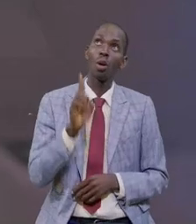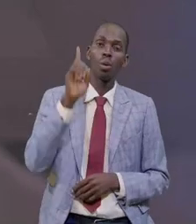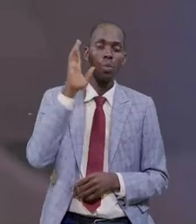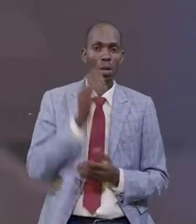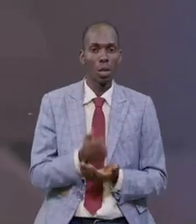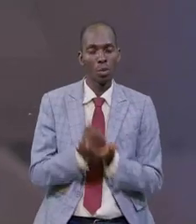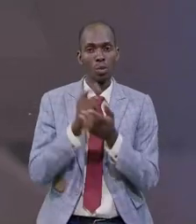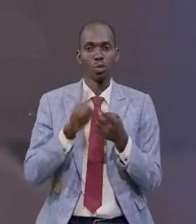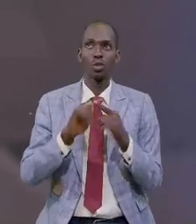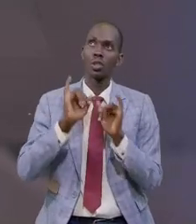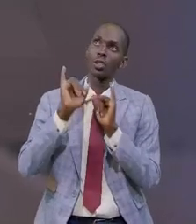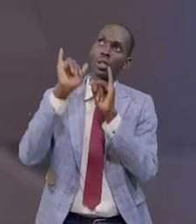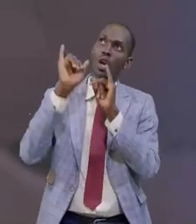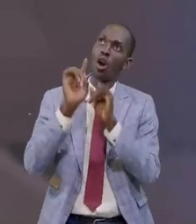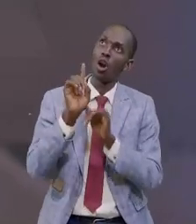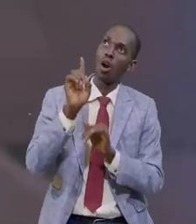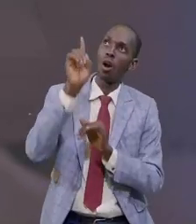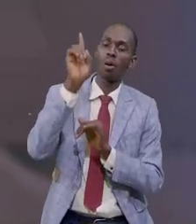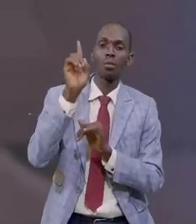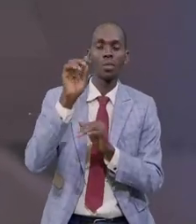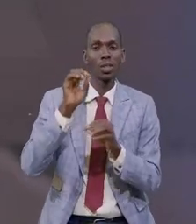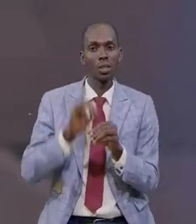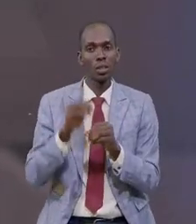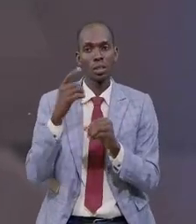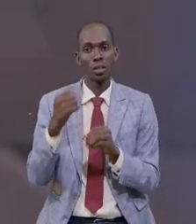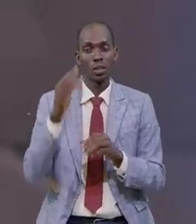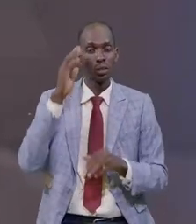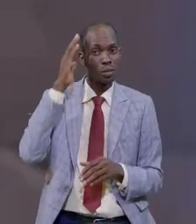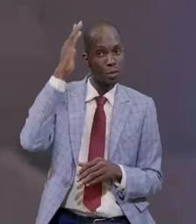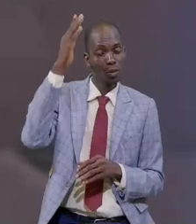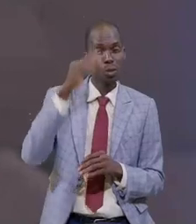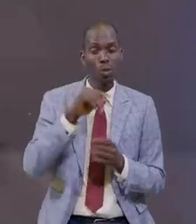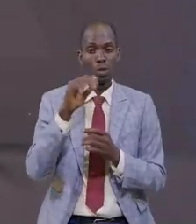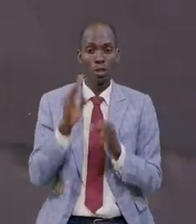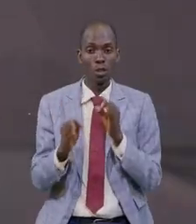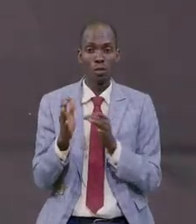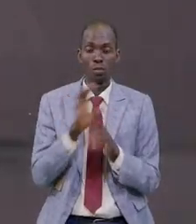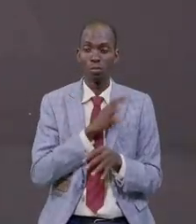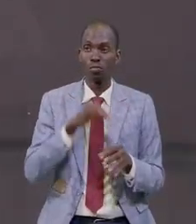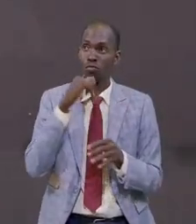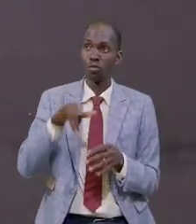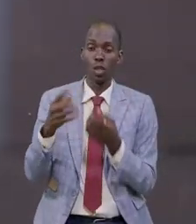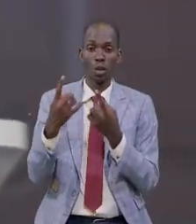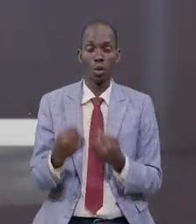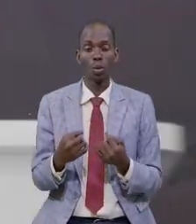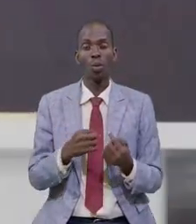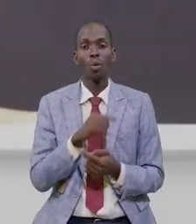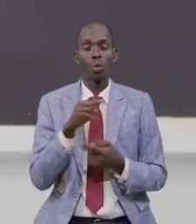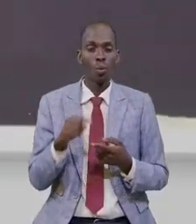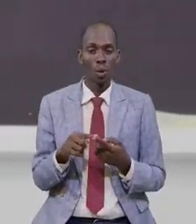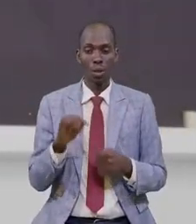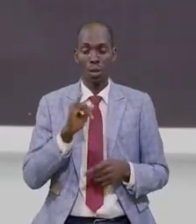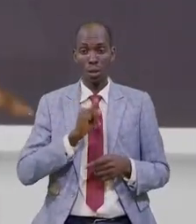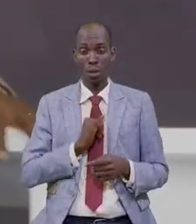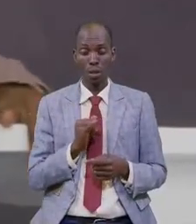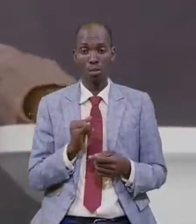permettra de rester en haut là-bas si Jésus tardait à venir quand je reviendrai je ne te verrai pas